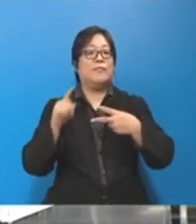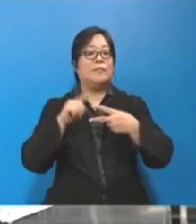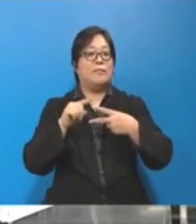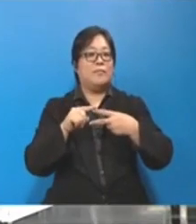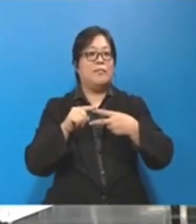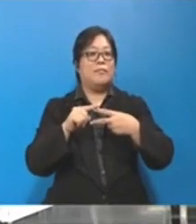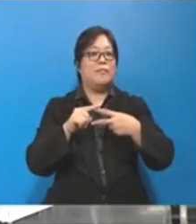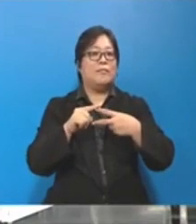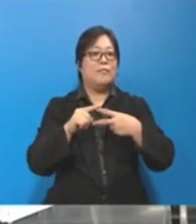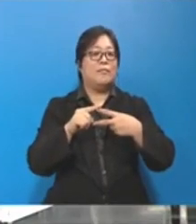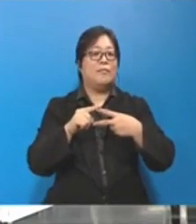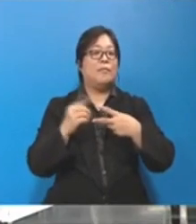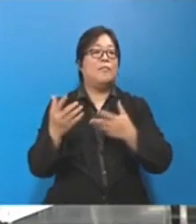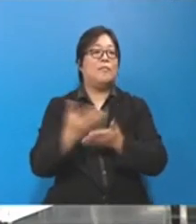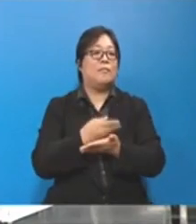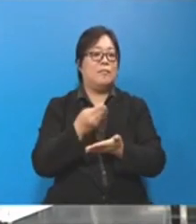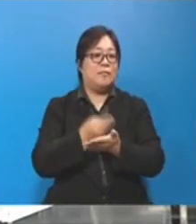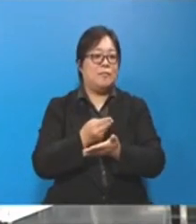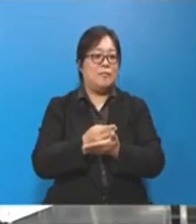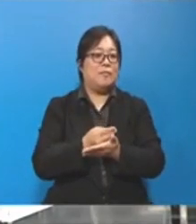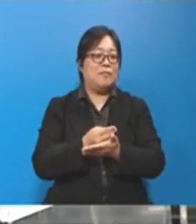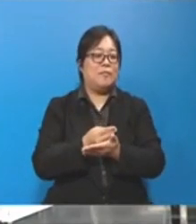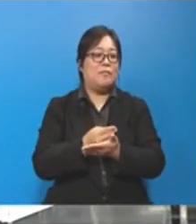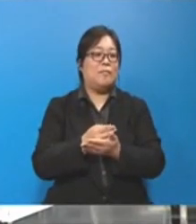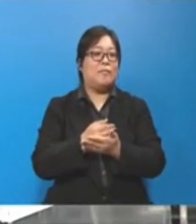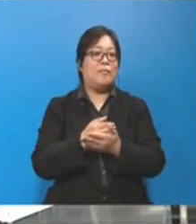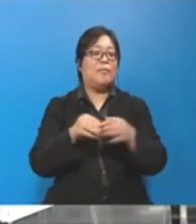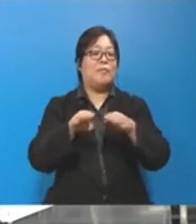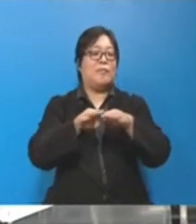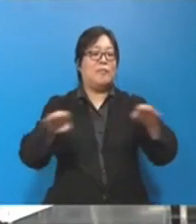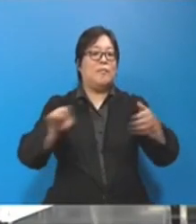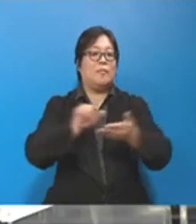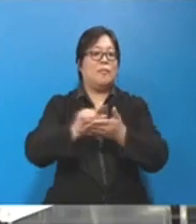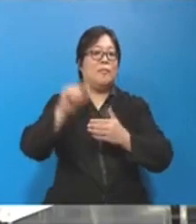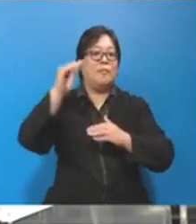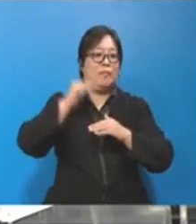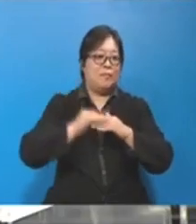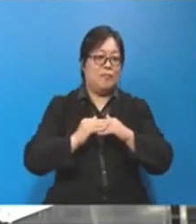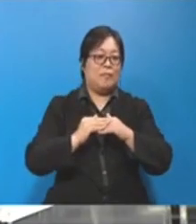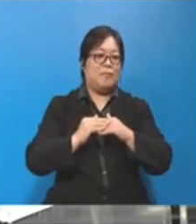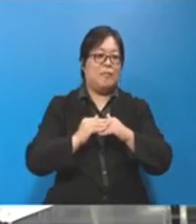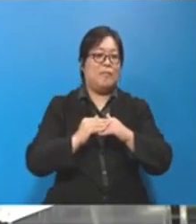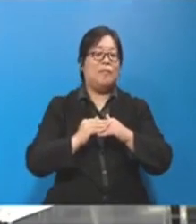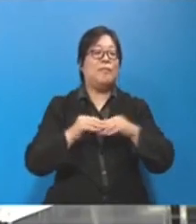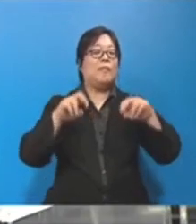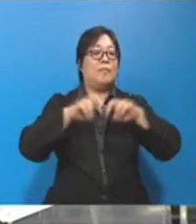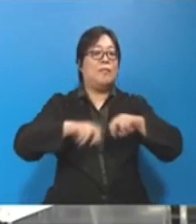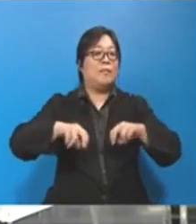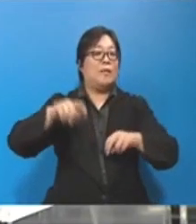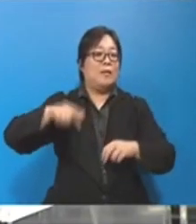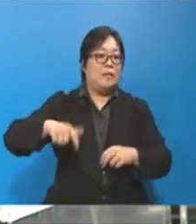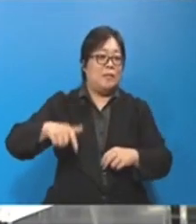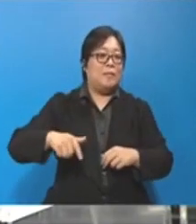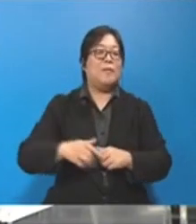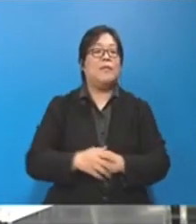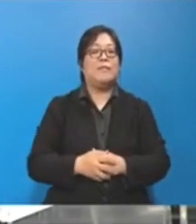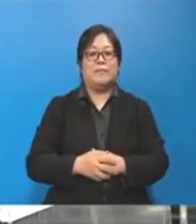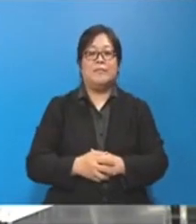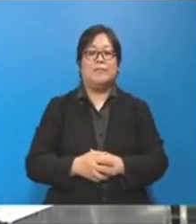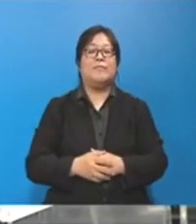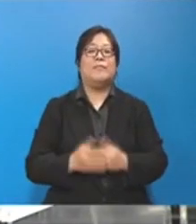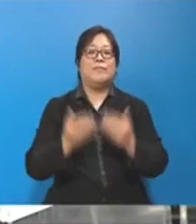eh pendapatan garis gaji minimum yang dibangkitkan yaitu kajian karena lambat